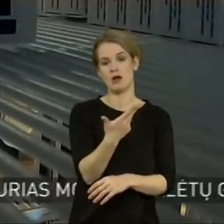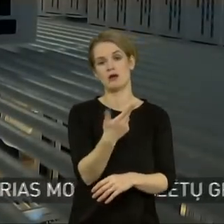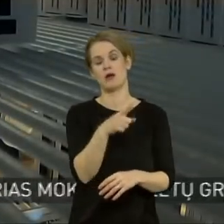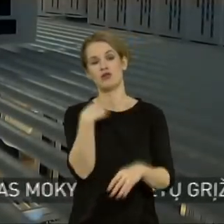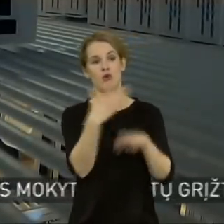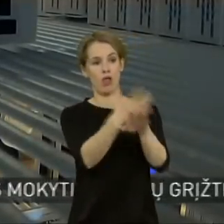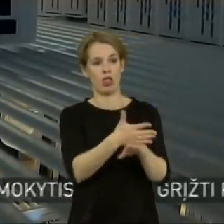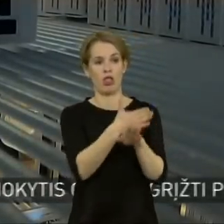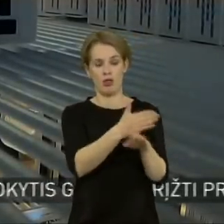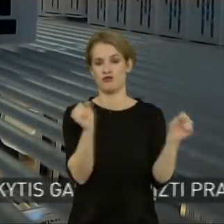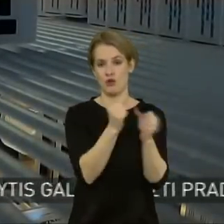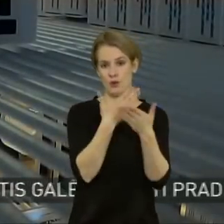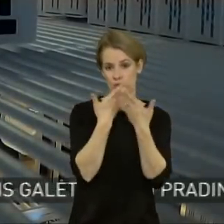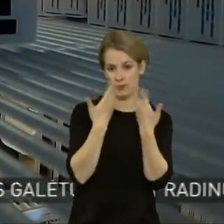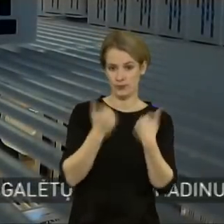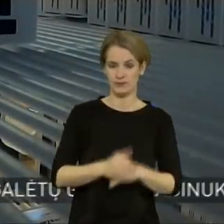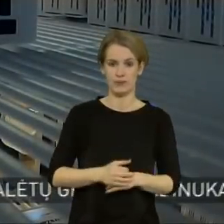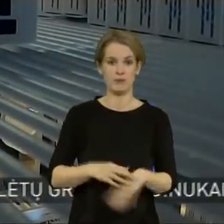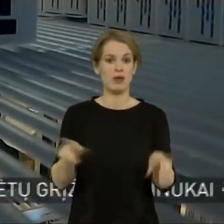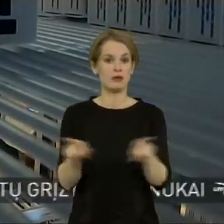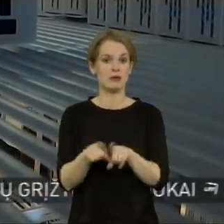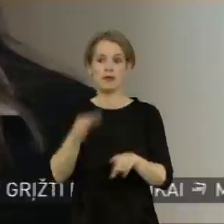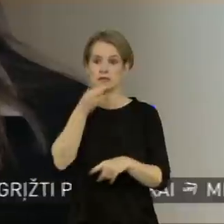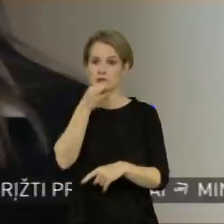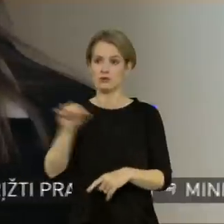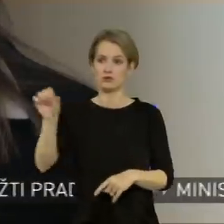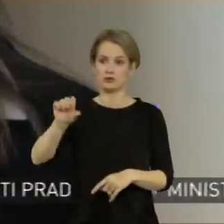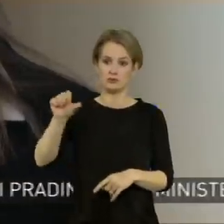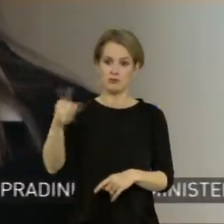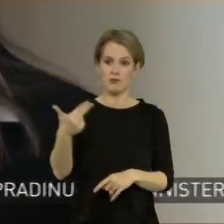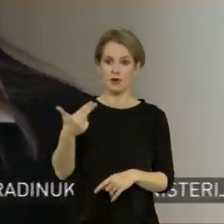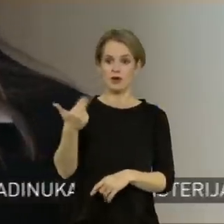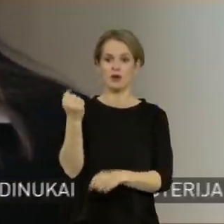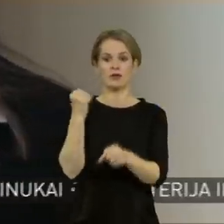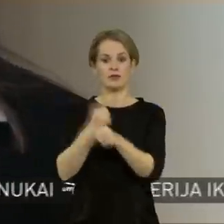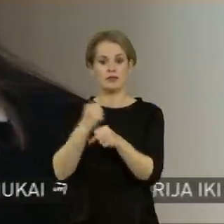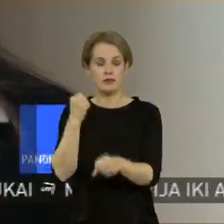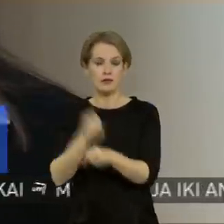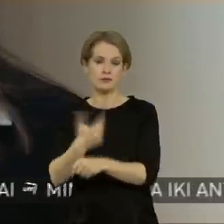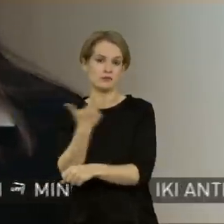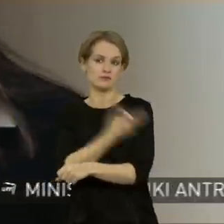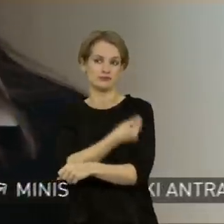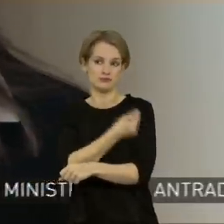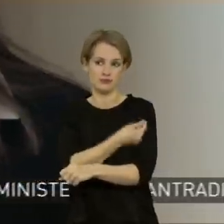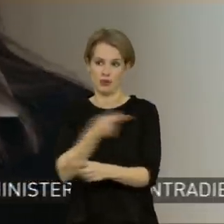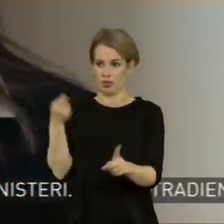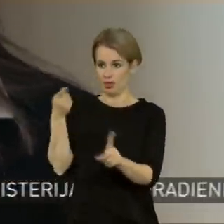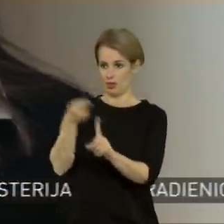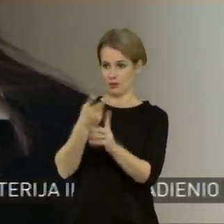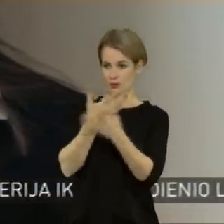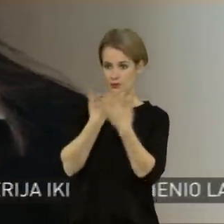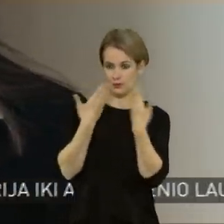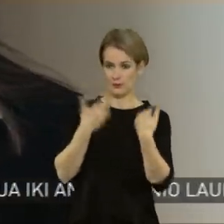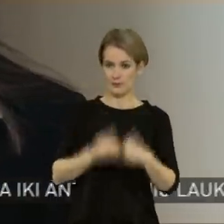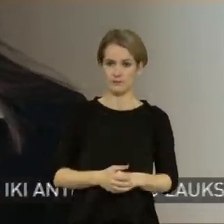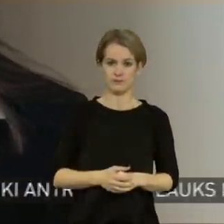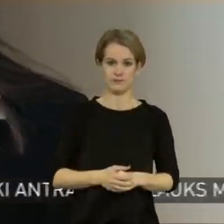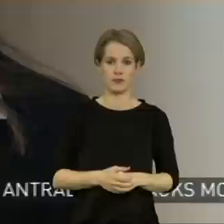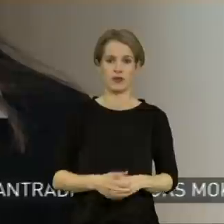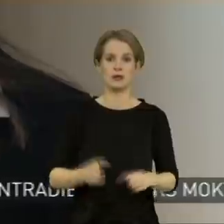savaitgalio, dirbti šeštadienį ir sekmadienį prasmės nėra. Mes stengiamės kuo daugiau išskiepyti,